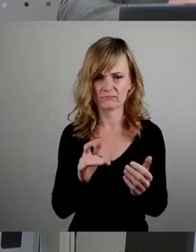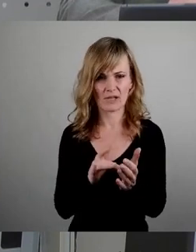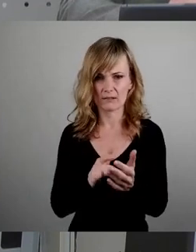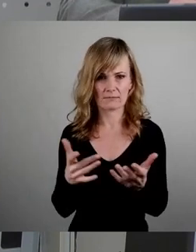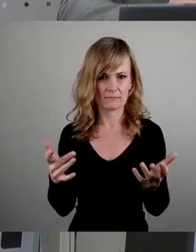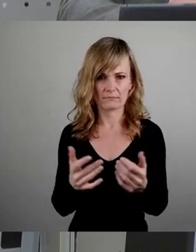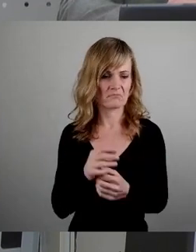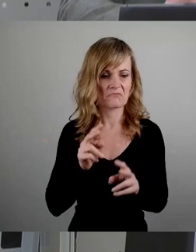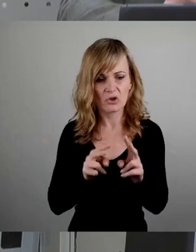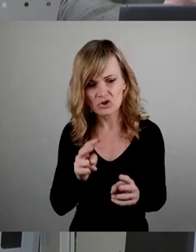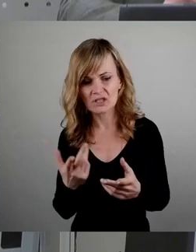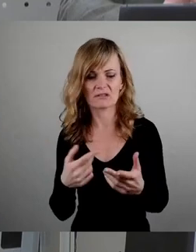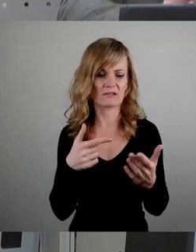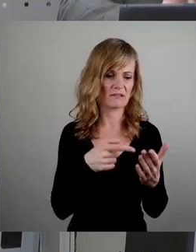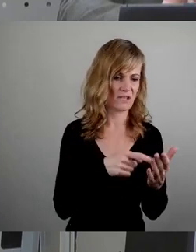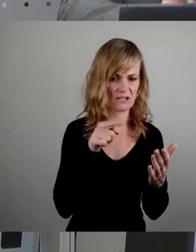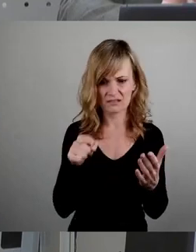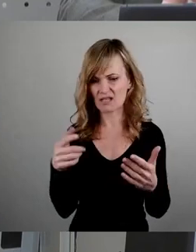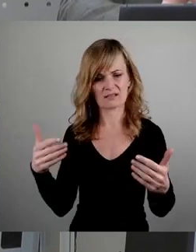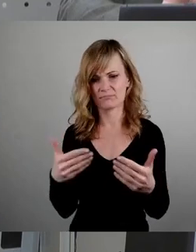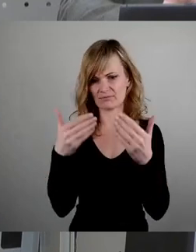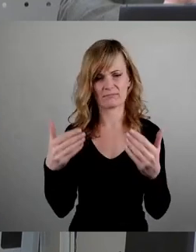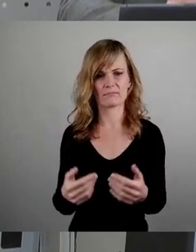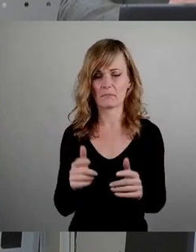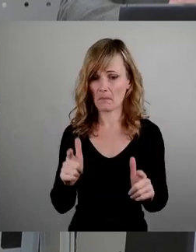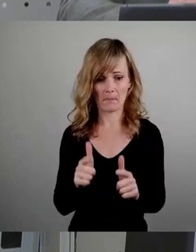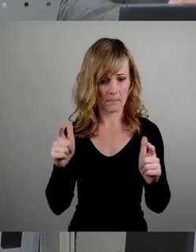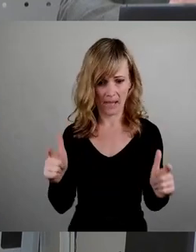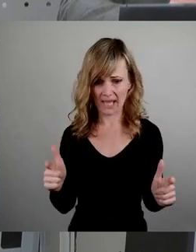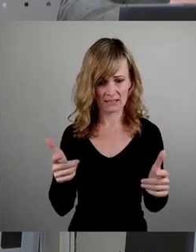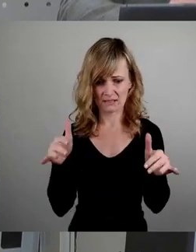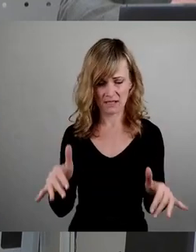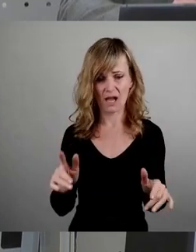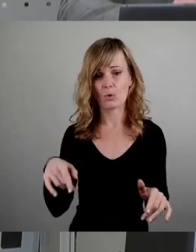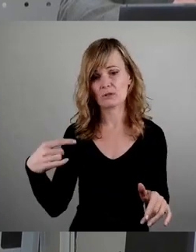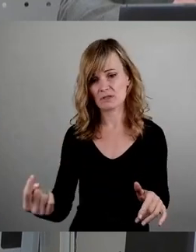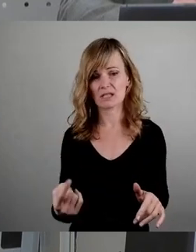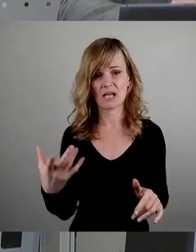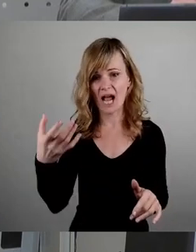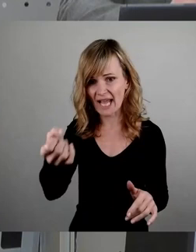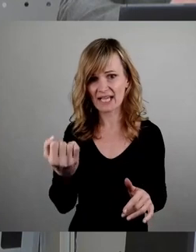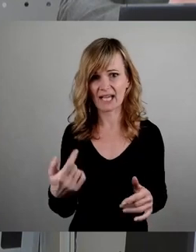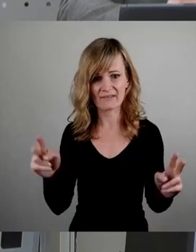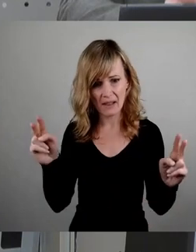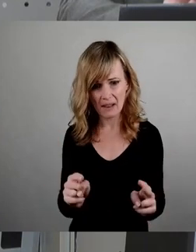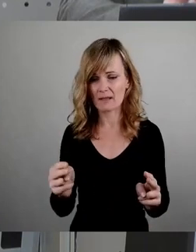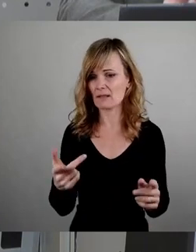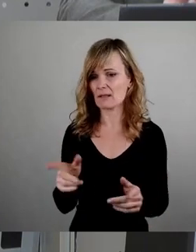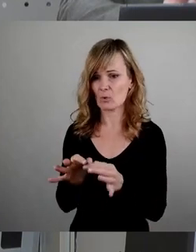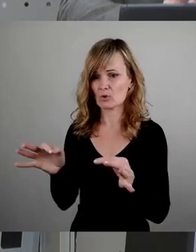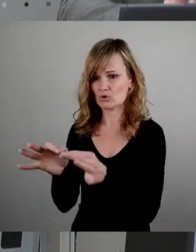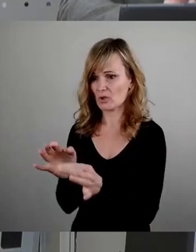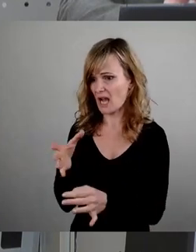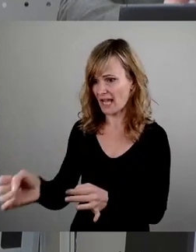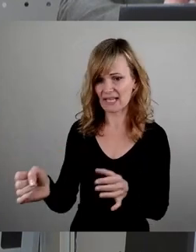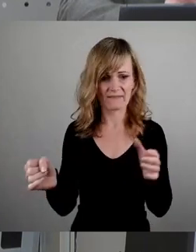verschiedene Sachen beißen sich eben, wenn man die Breite nicht hat und auf der anderen Seite die Eingriffe minimieren will in die Grundstücke, kann man eben